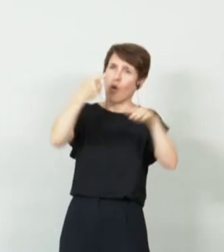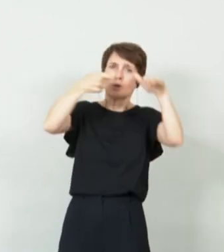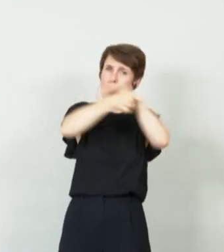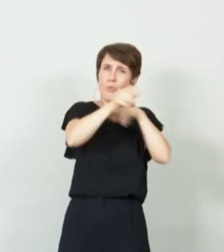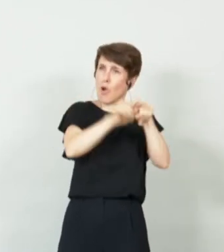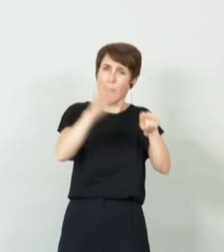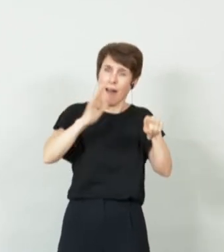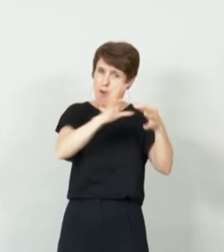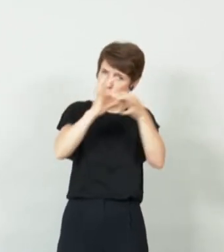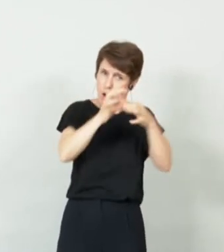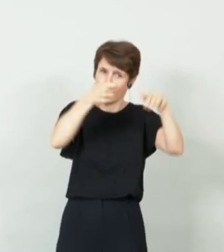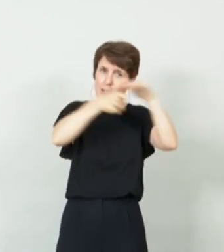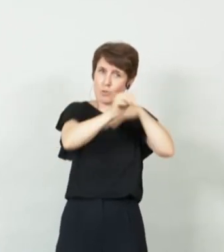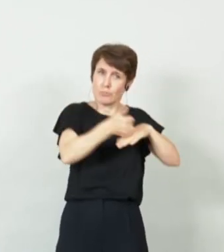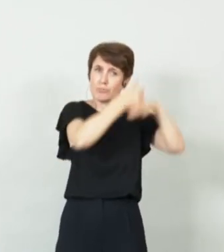coordination